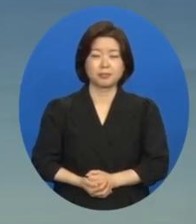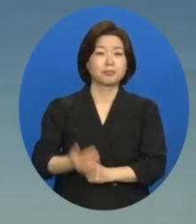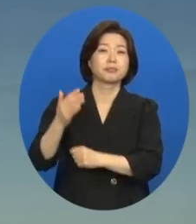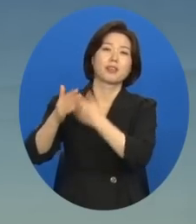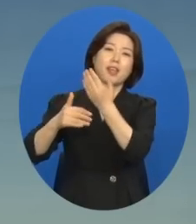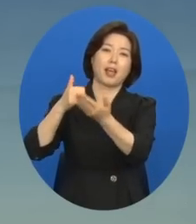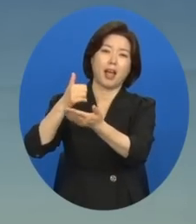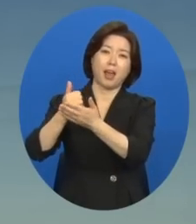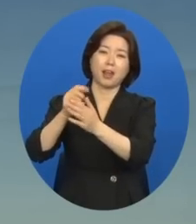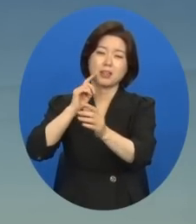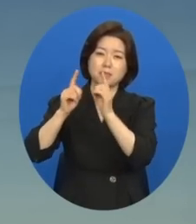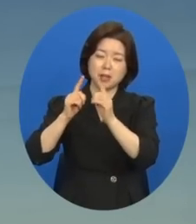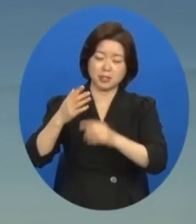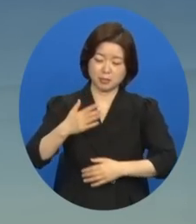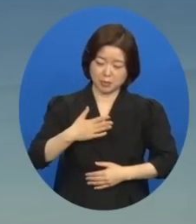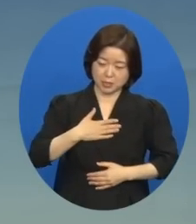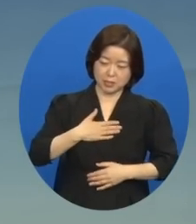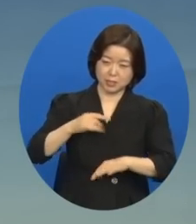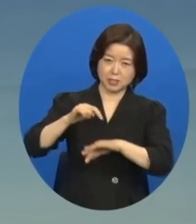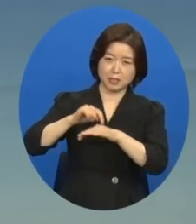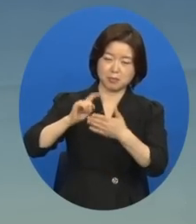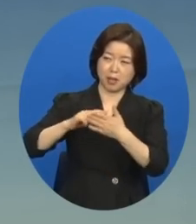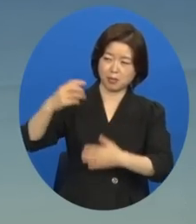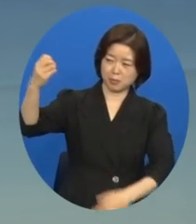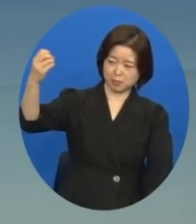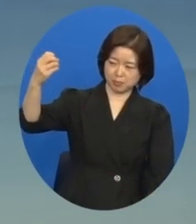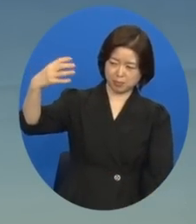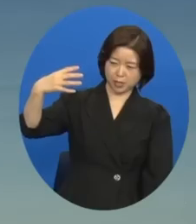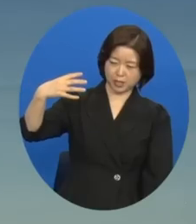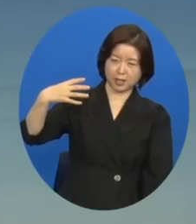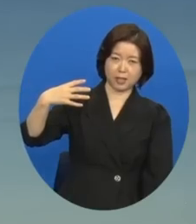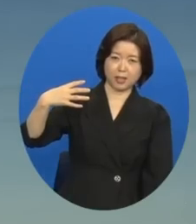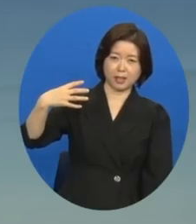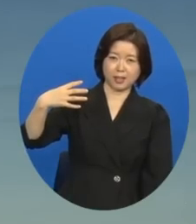하나님의 말씀이 제 마음을 비추기 시작하셨어요.